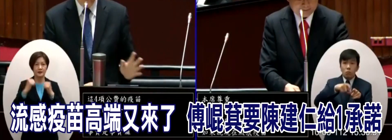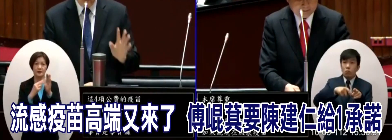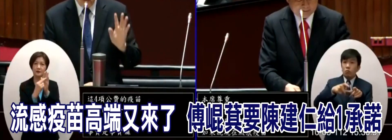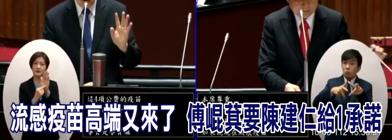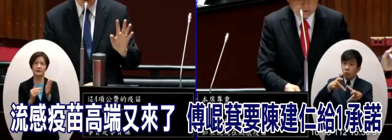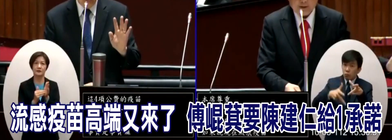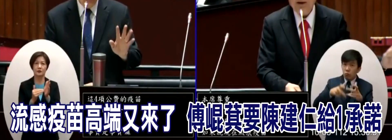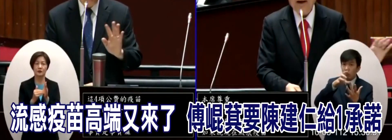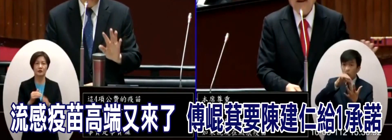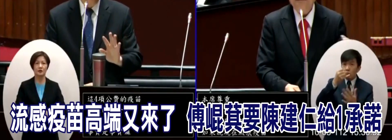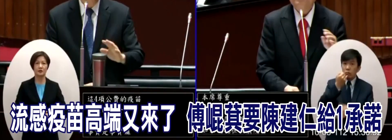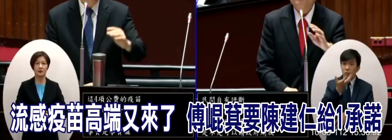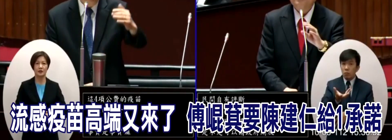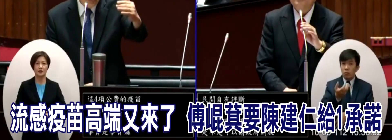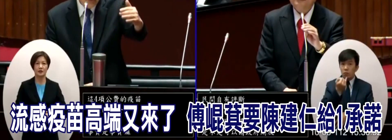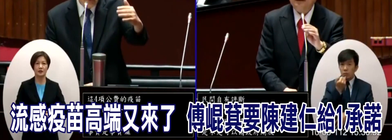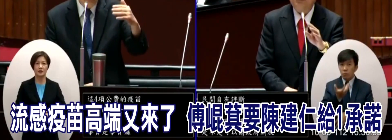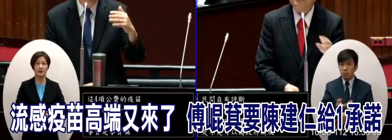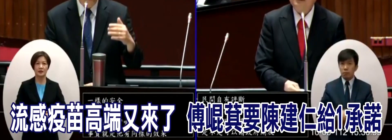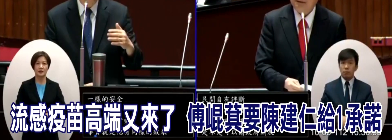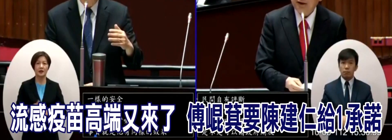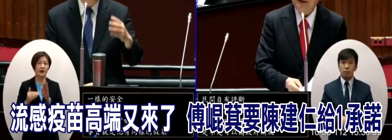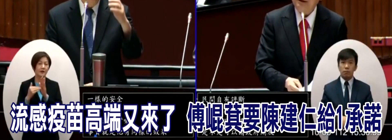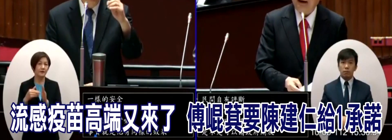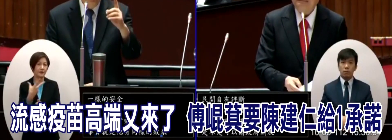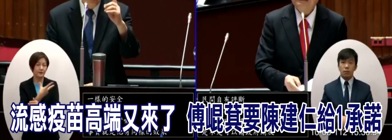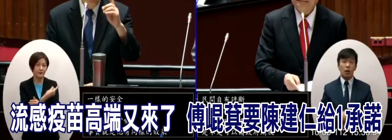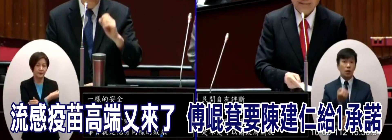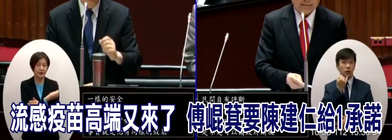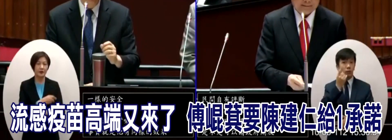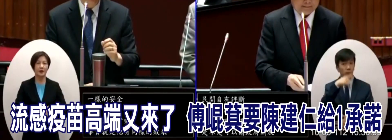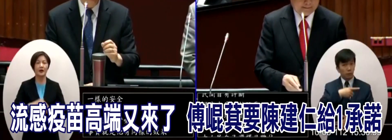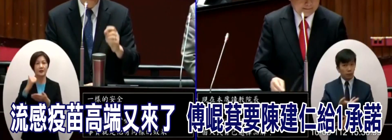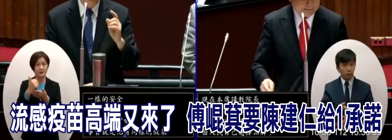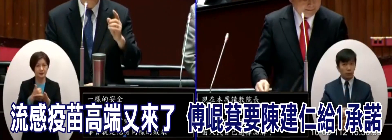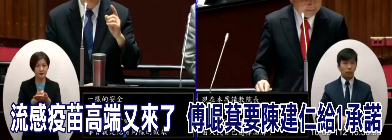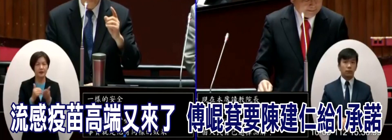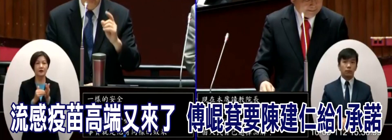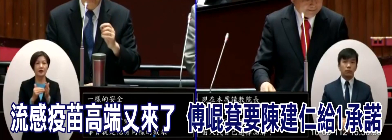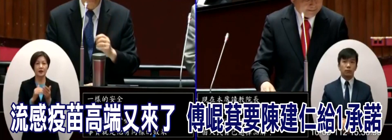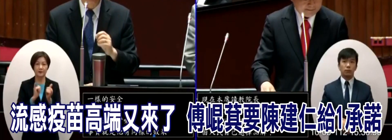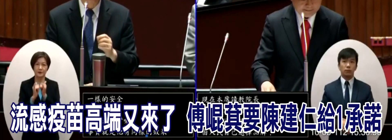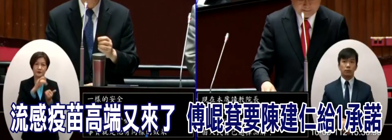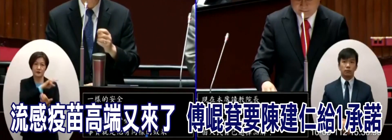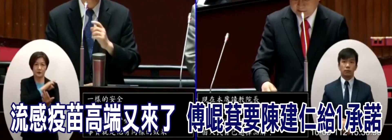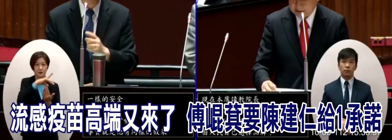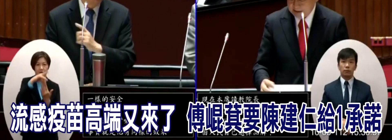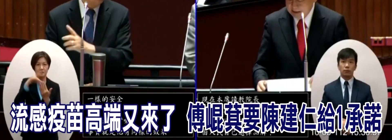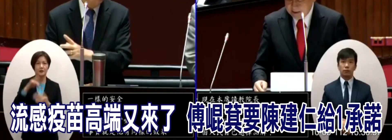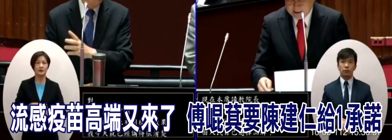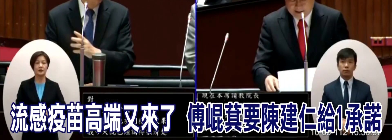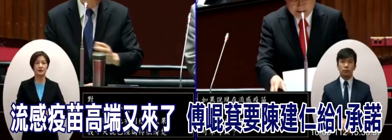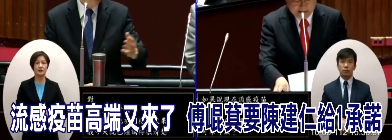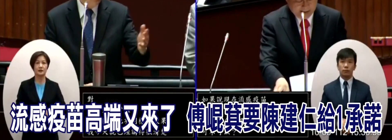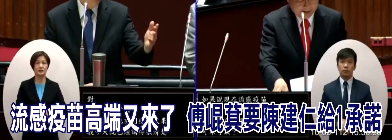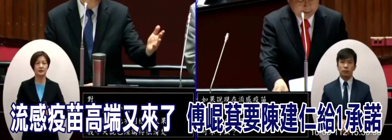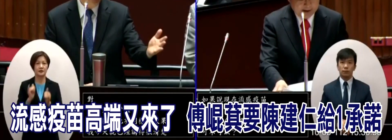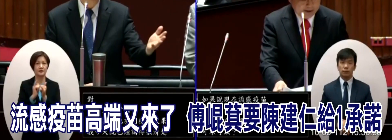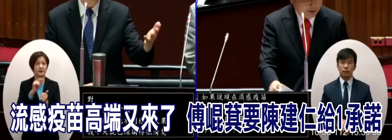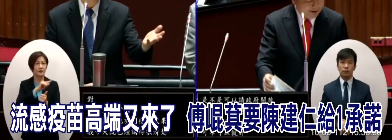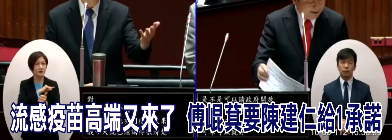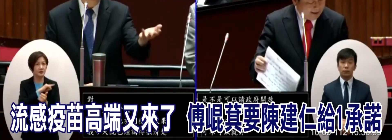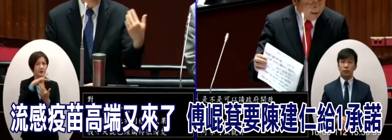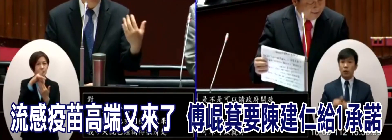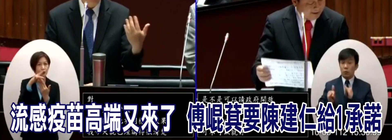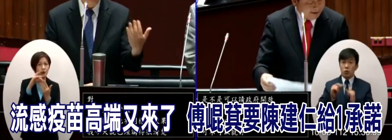而且这一个疫苗在进来的这个过程当中，人民是可以选择，但是他要选择的时候，他要自己去。 人